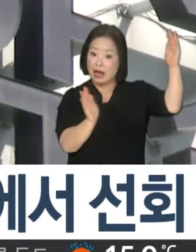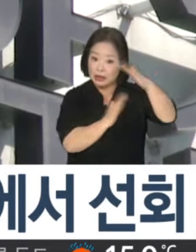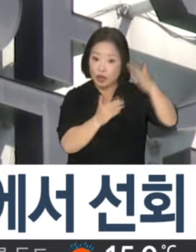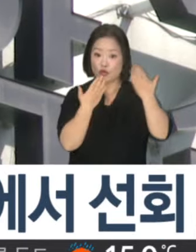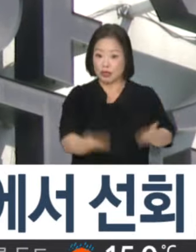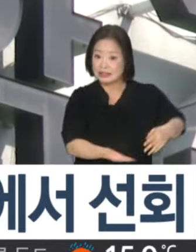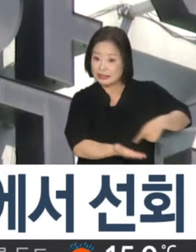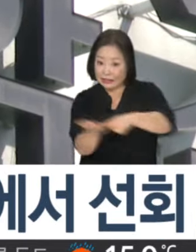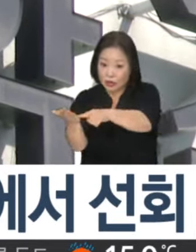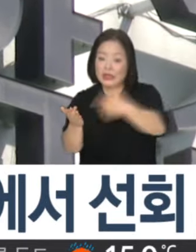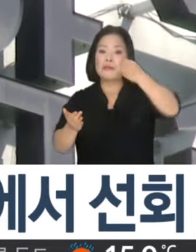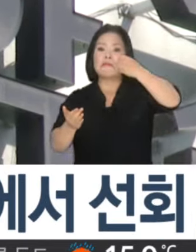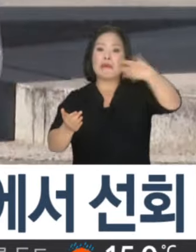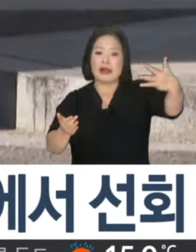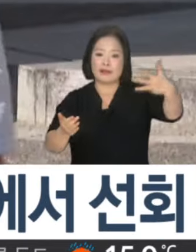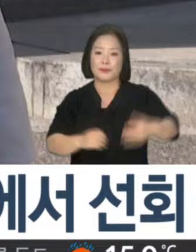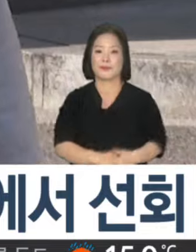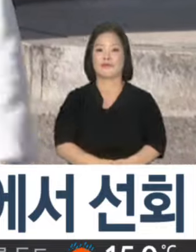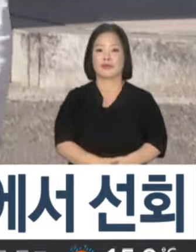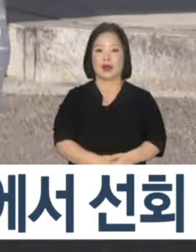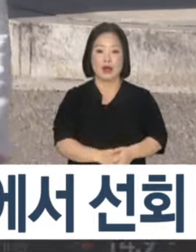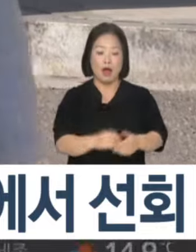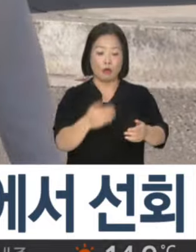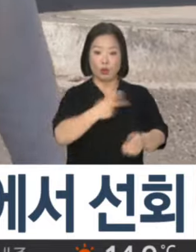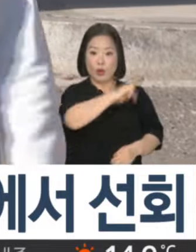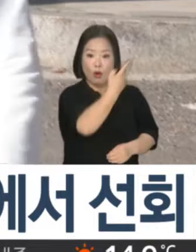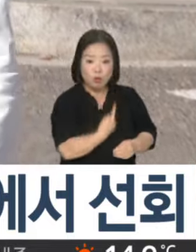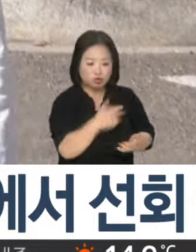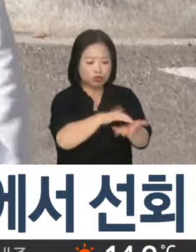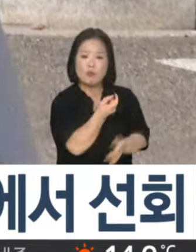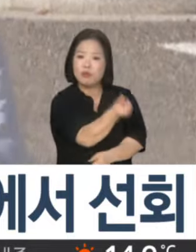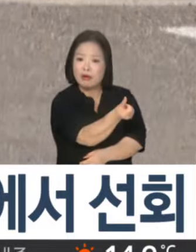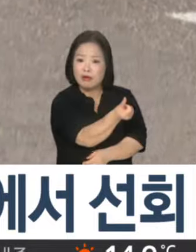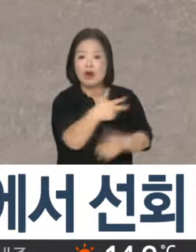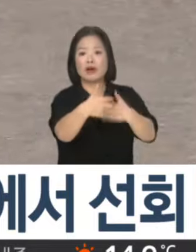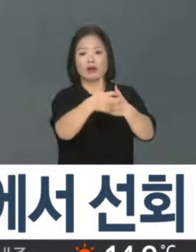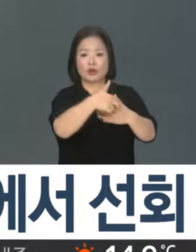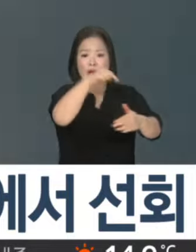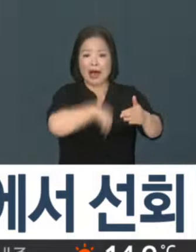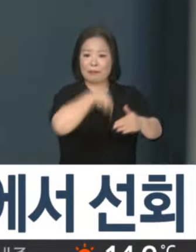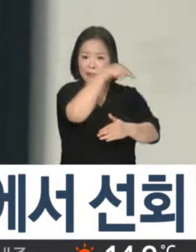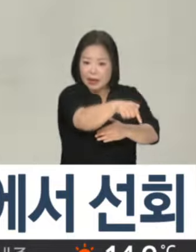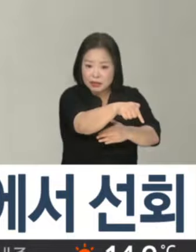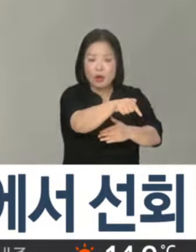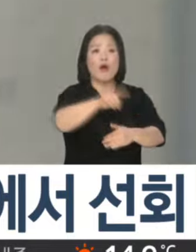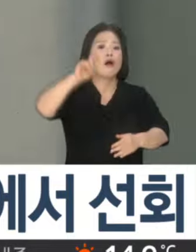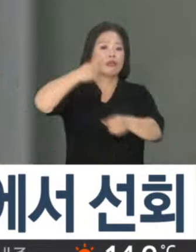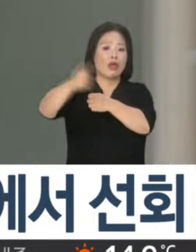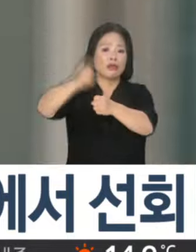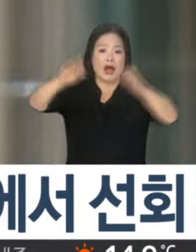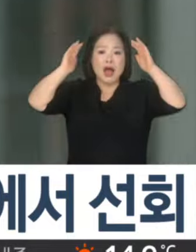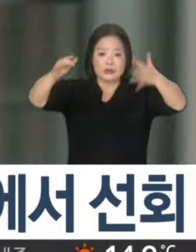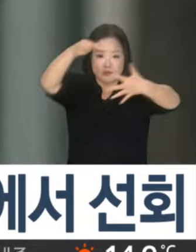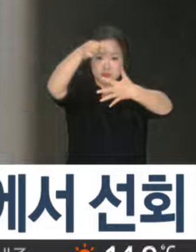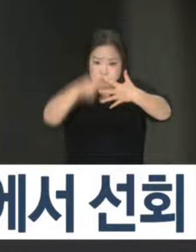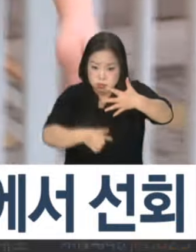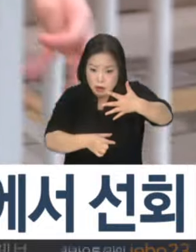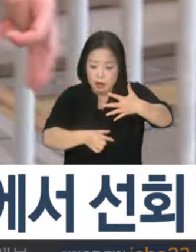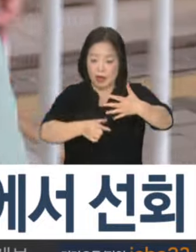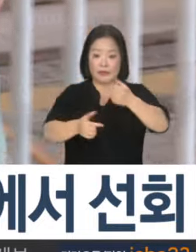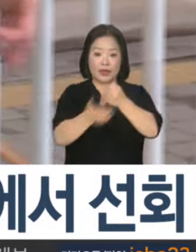밝힌지 약 8개월 만입니다 복귀율이 저조한 가운데 의료의 안팎에서 내년 학사 운영 준비를 위해서라도 올해